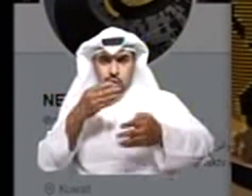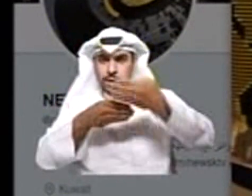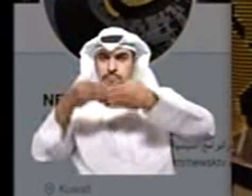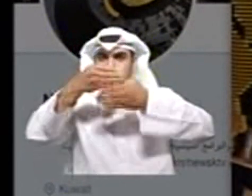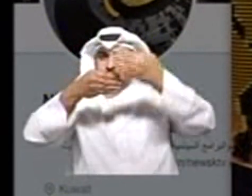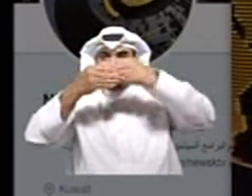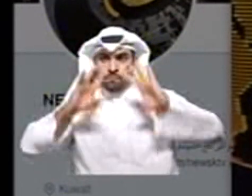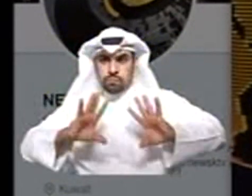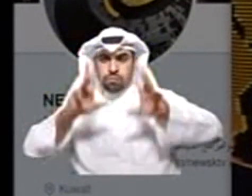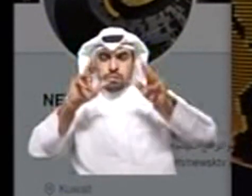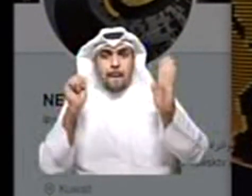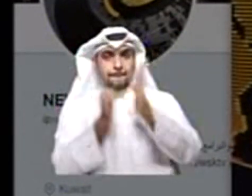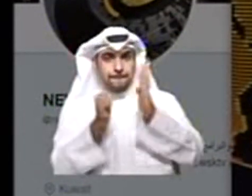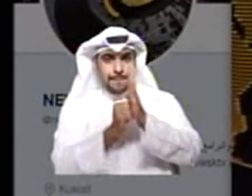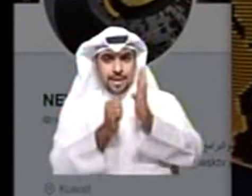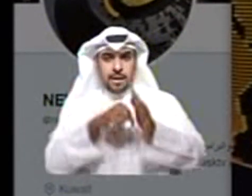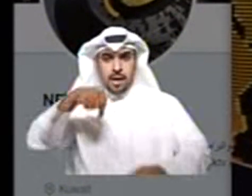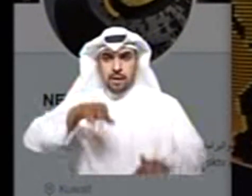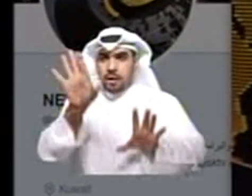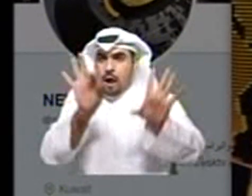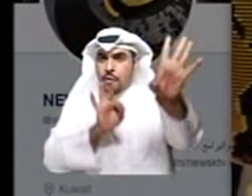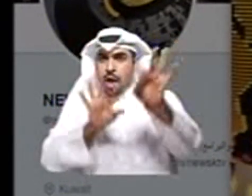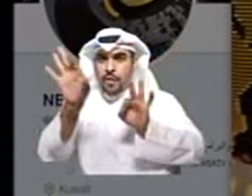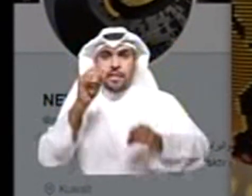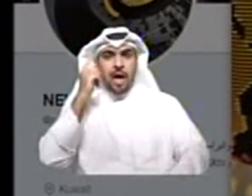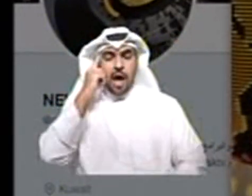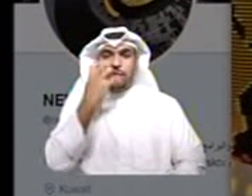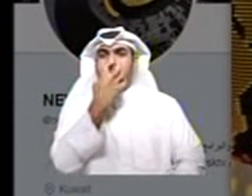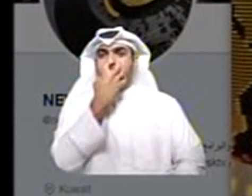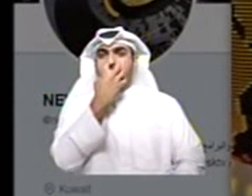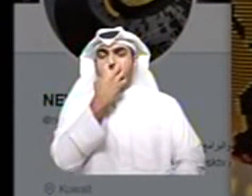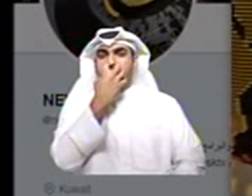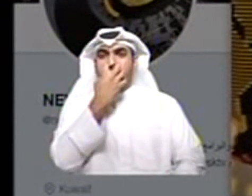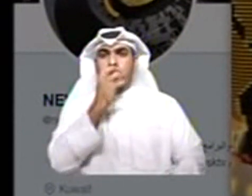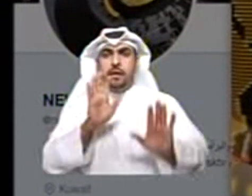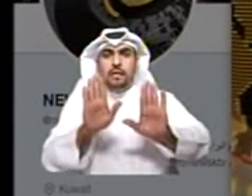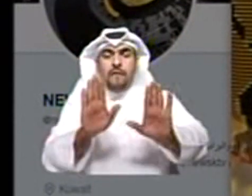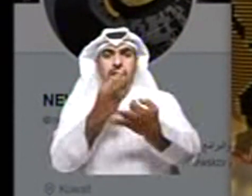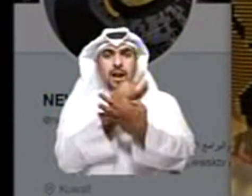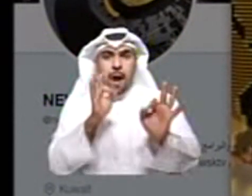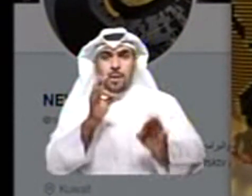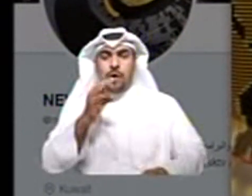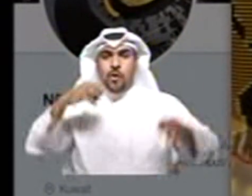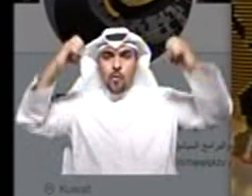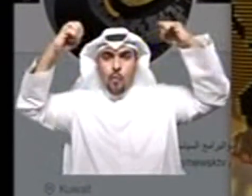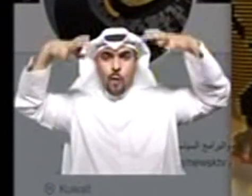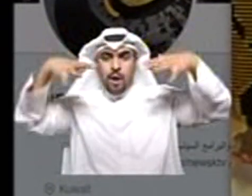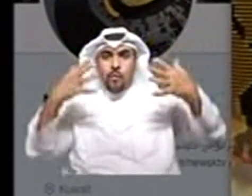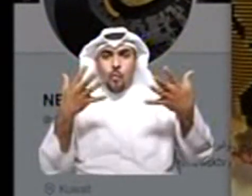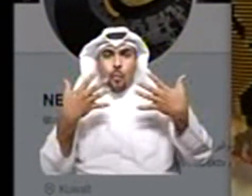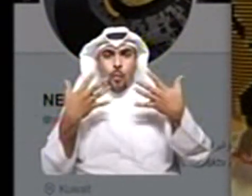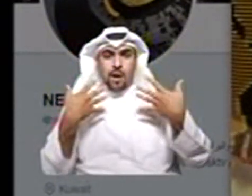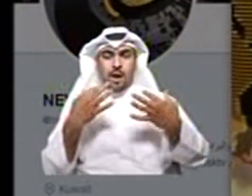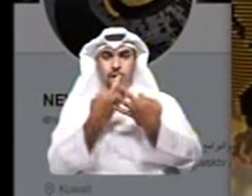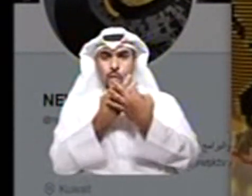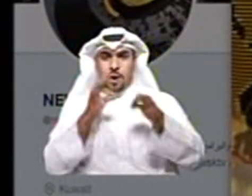المنازل لتصميم وتطوير واختيار نظام التدفئة والتكييف الهواء الأكثر ملائمة لإرضاء شاغلين المبنى